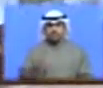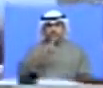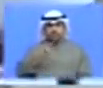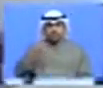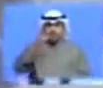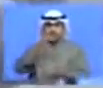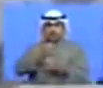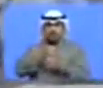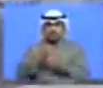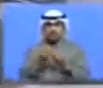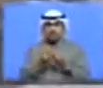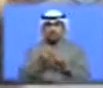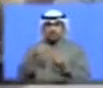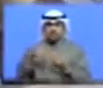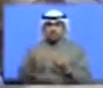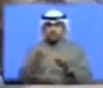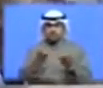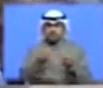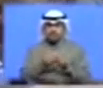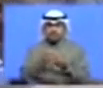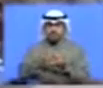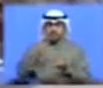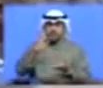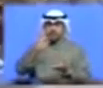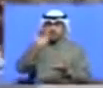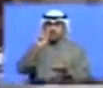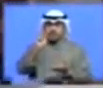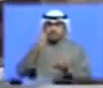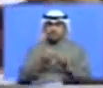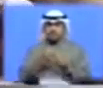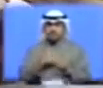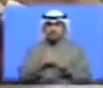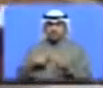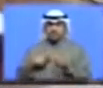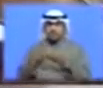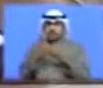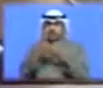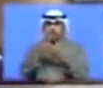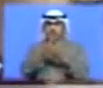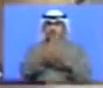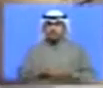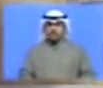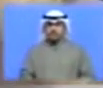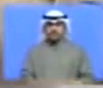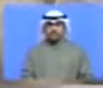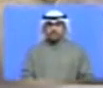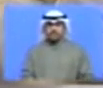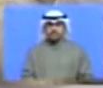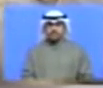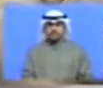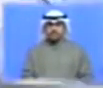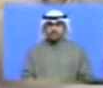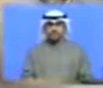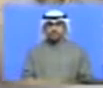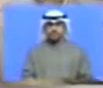كما استقبل سموه حفظه الله ورعاه بقصر السيف صباح اليوم معالي النائب الأول لرئيس مجلس الوزراء ووزير الخارجية الشيخ